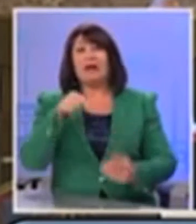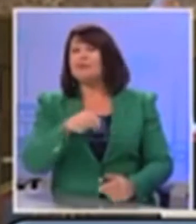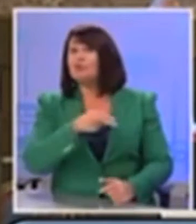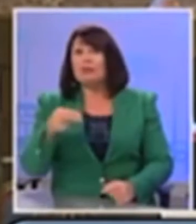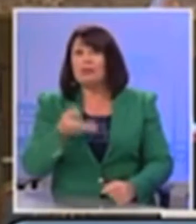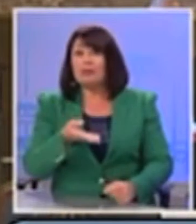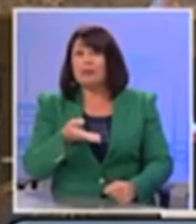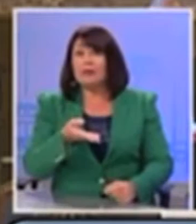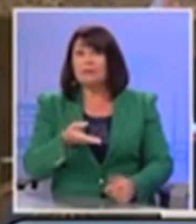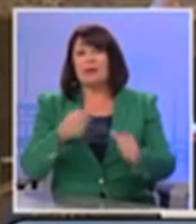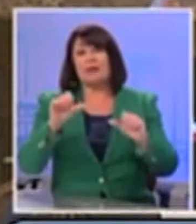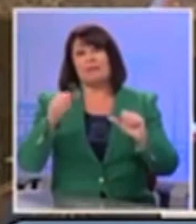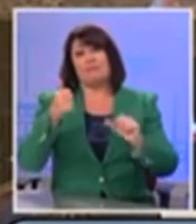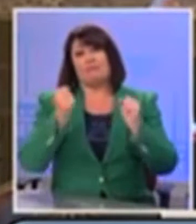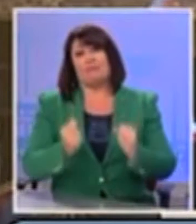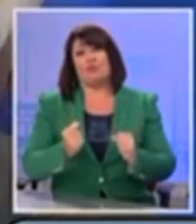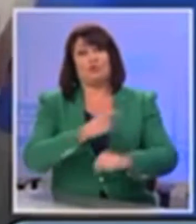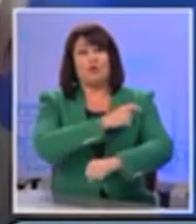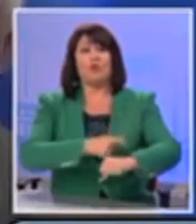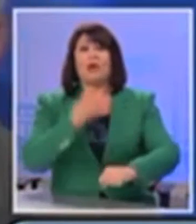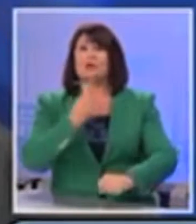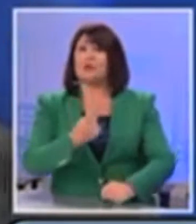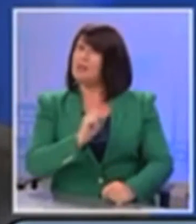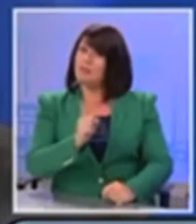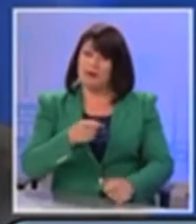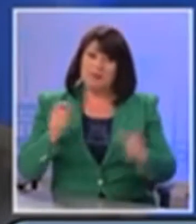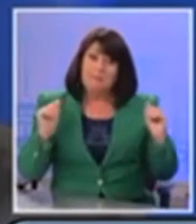Unies dit clairement que tout État doit élaborer